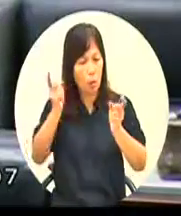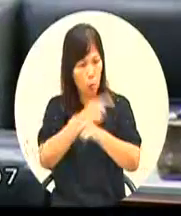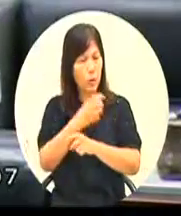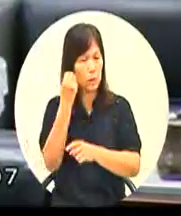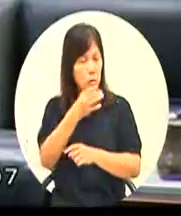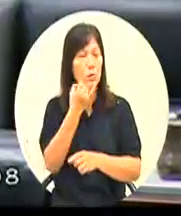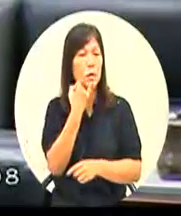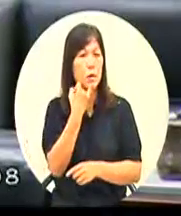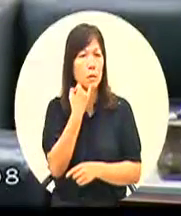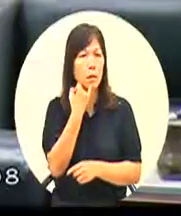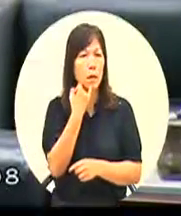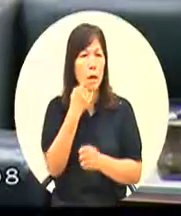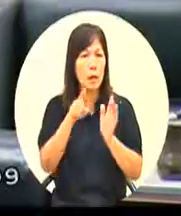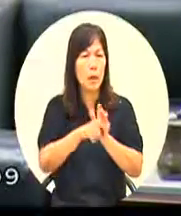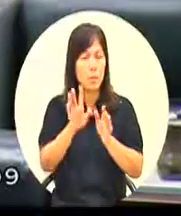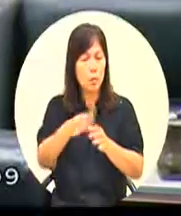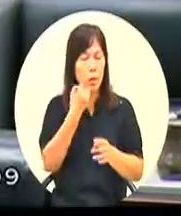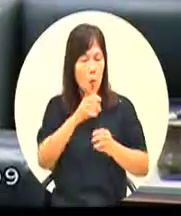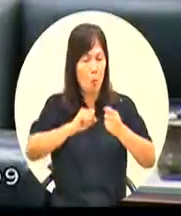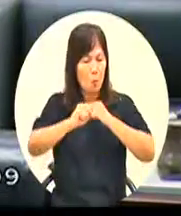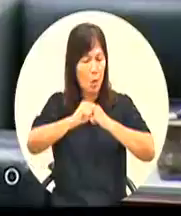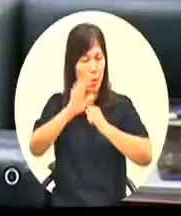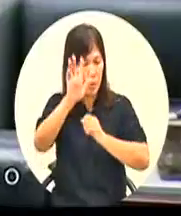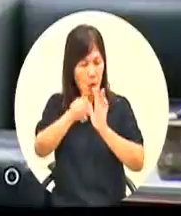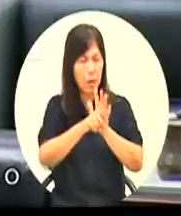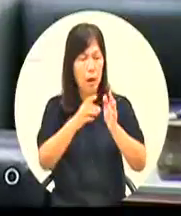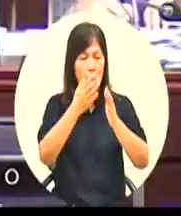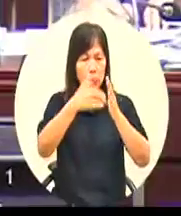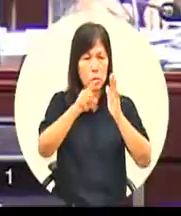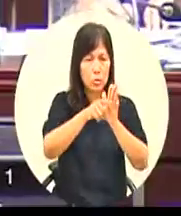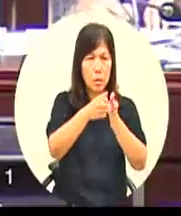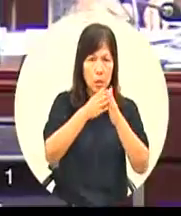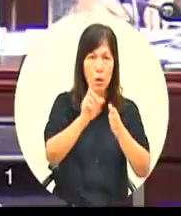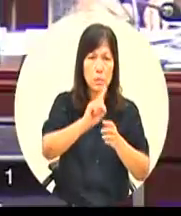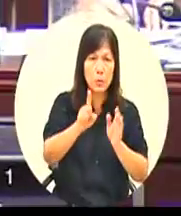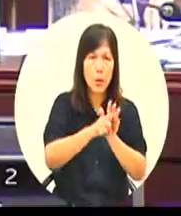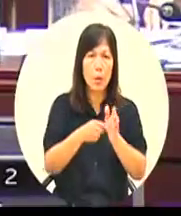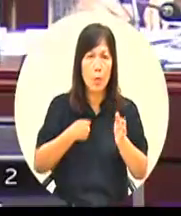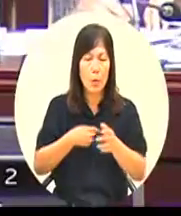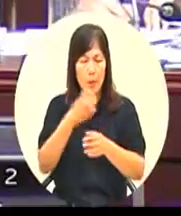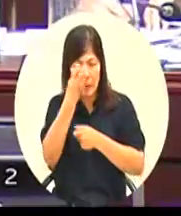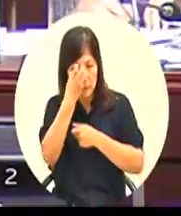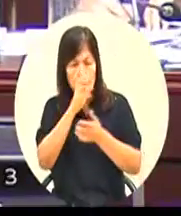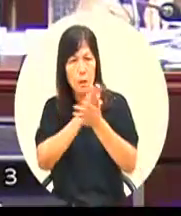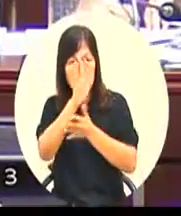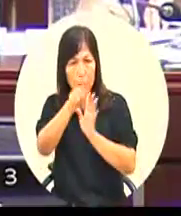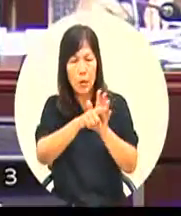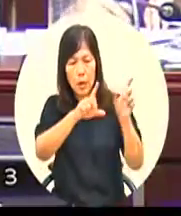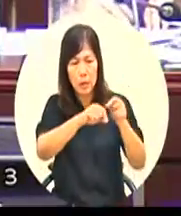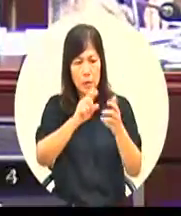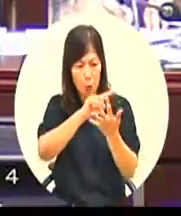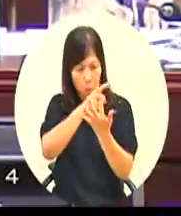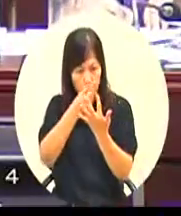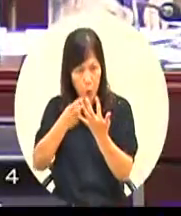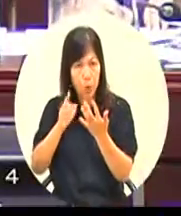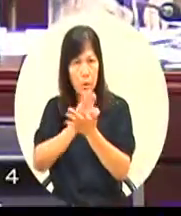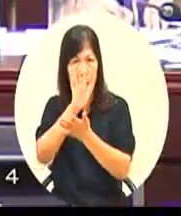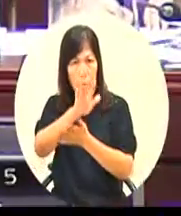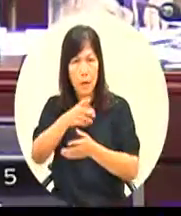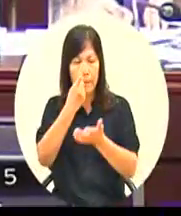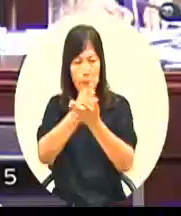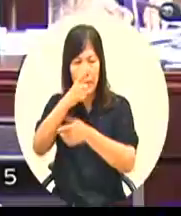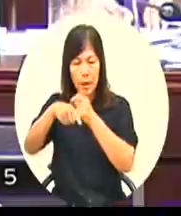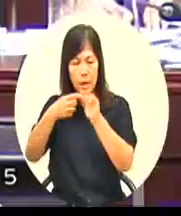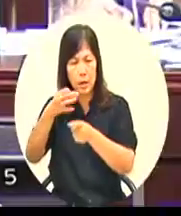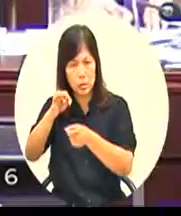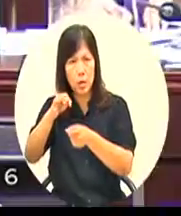啊。 你 要去有钱去改善啊。你 就是看个别学校会提出它的需求，然后我们经过审议以后，按照优先顺序，每年就编定